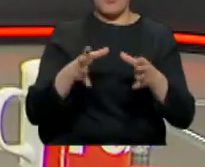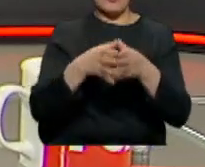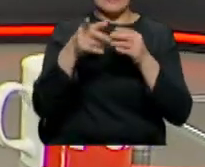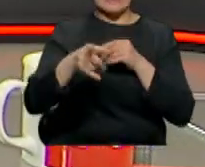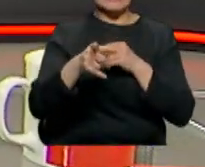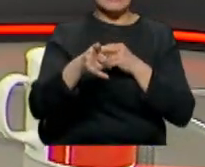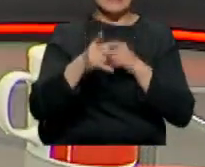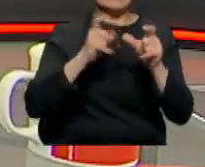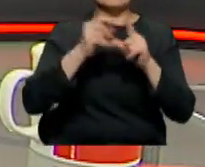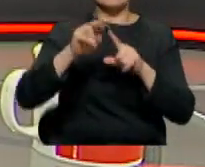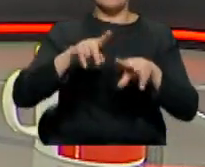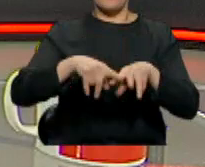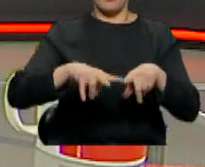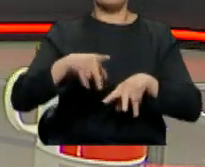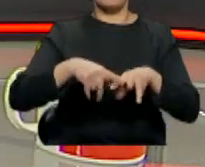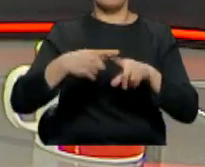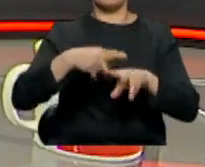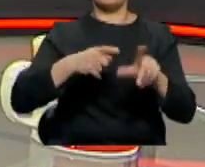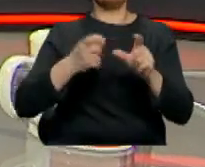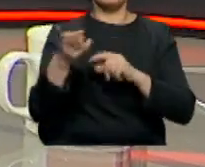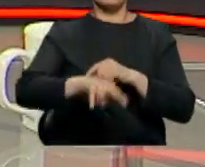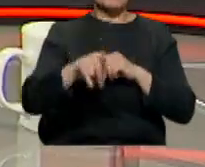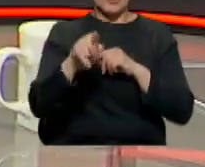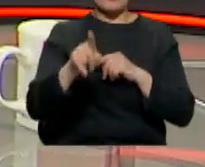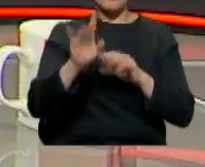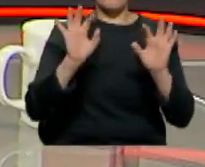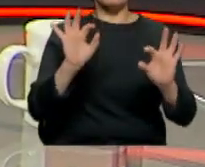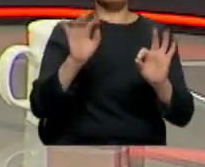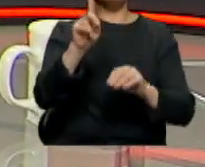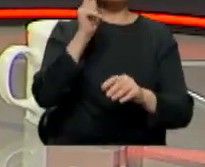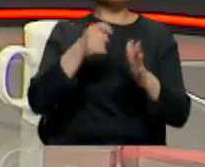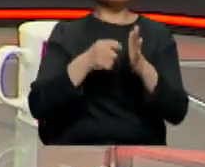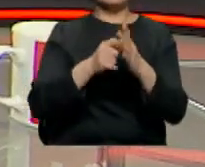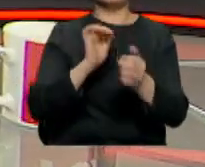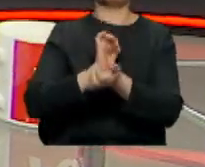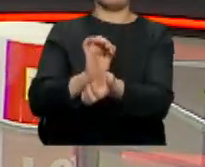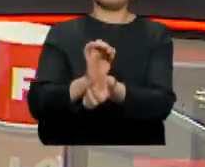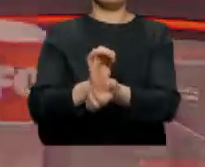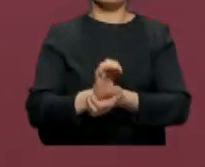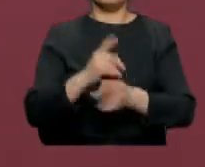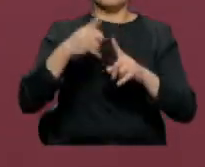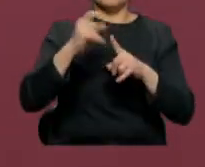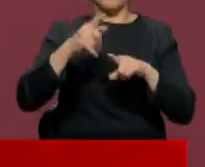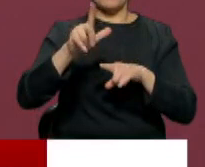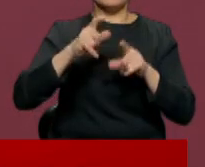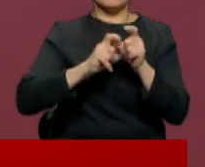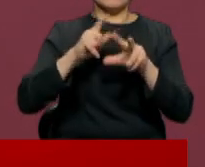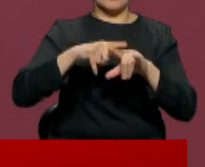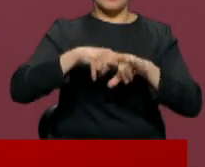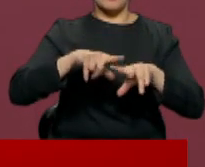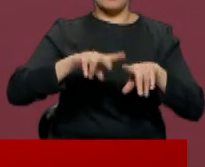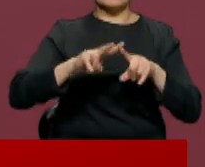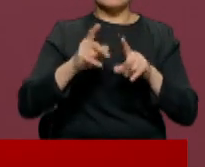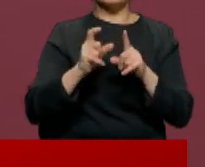Ateş suikastiydi. Bugün kritik bir isim tutuklandı. Tolga Han